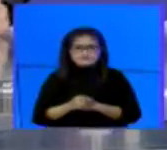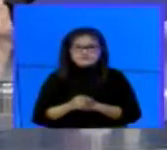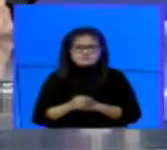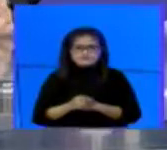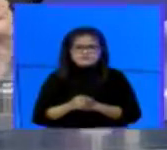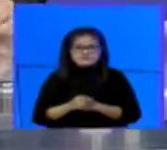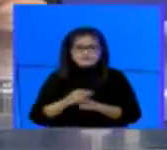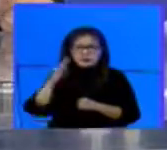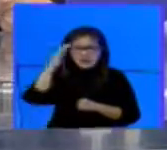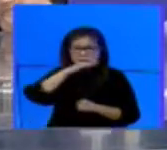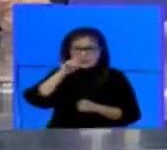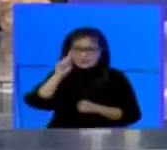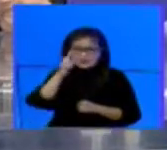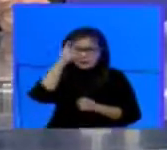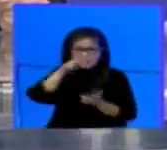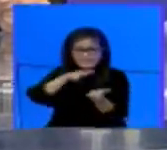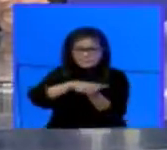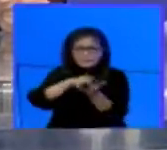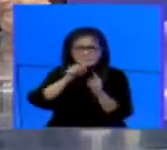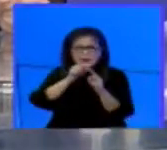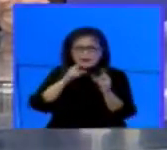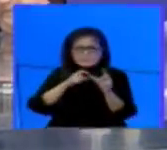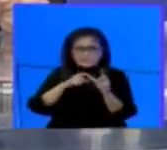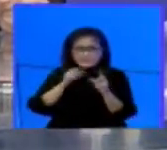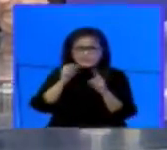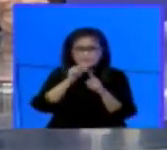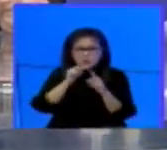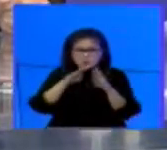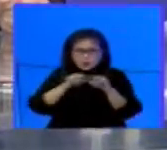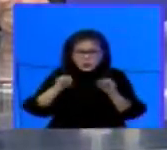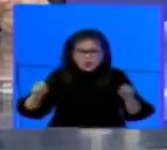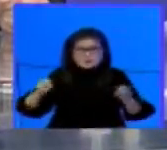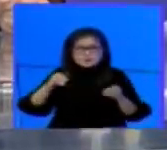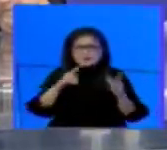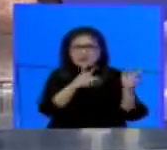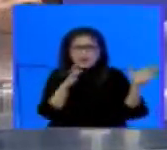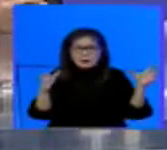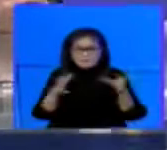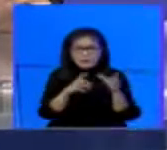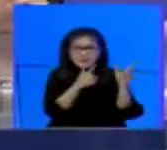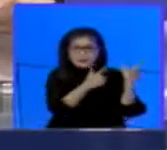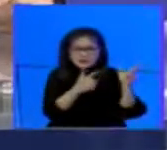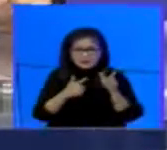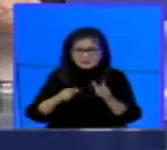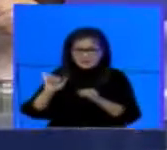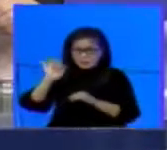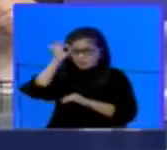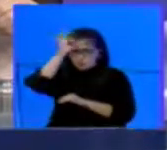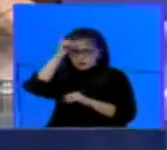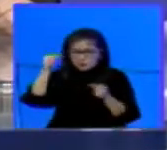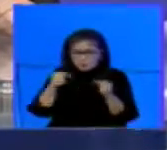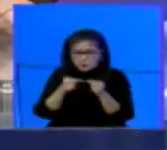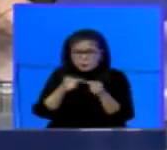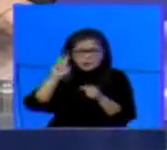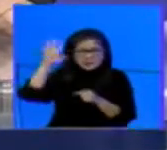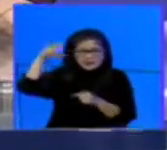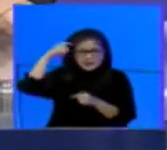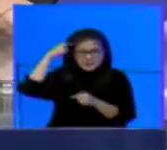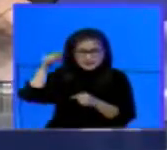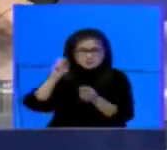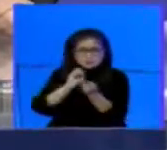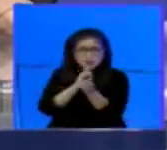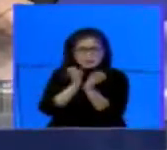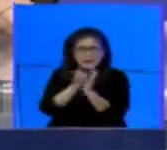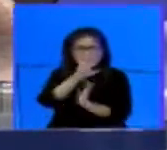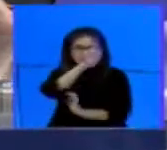Hai hari pertama pelaksanaan PSB petugas gabungan tni-polri dan Dinas Perhubungan Pemkot Surabaya menjaga tetap daerah perbatasan Surabaya